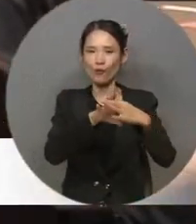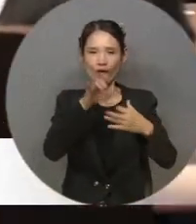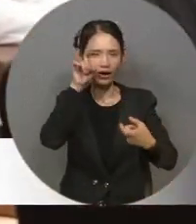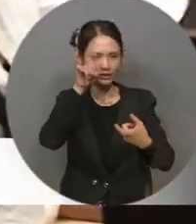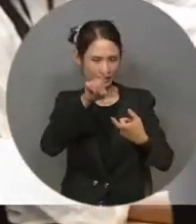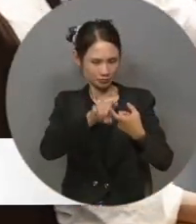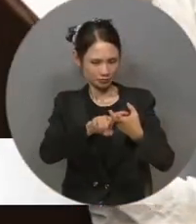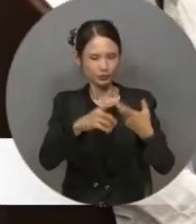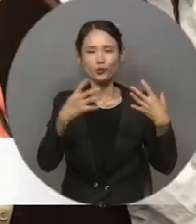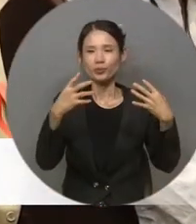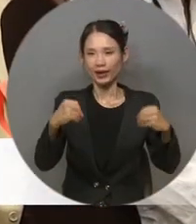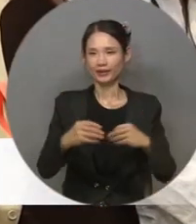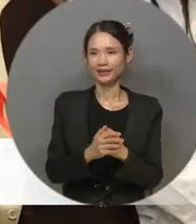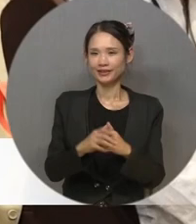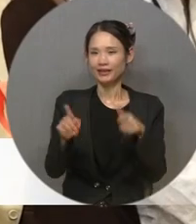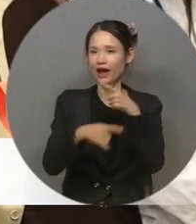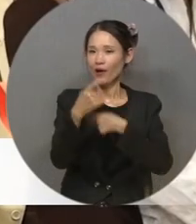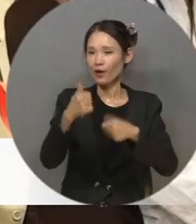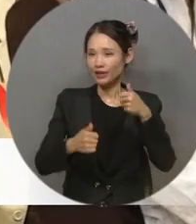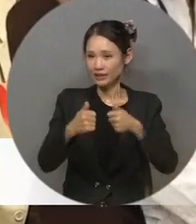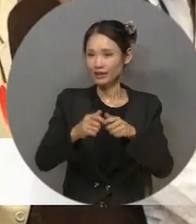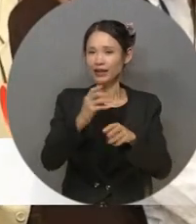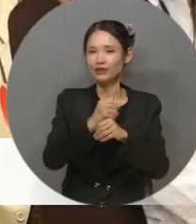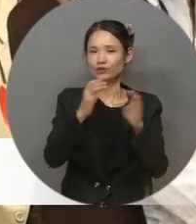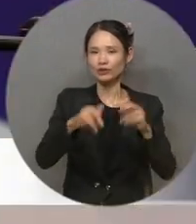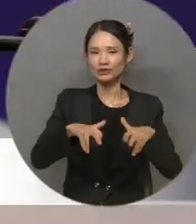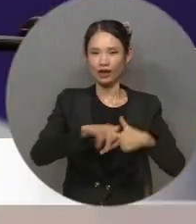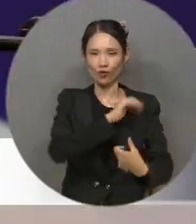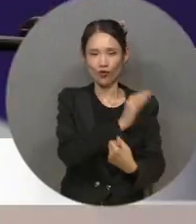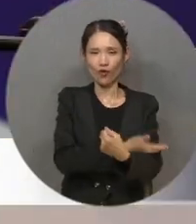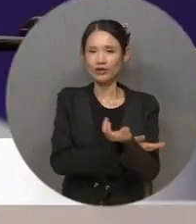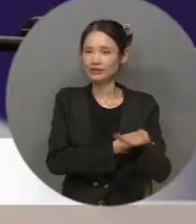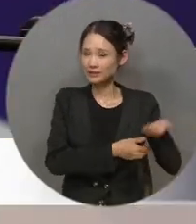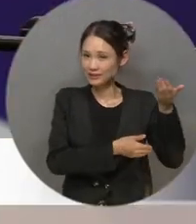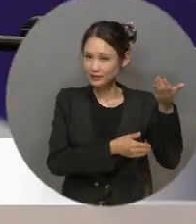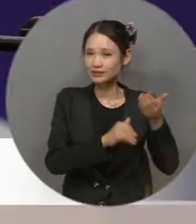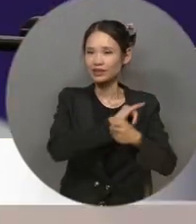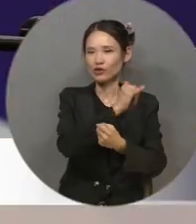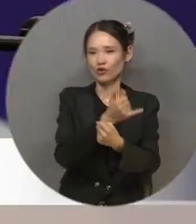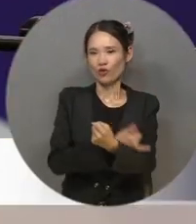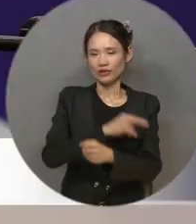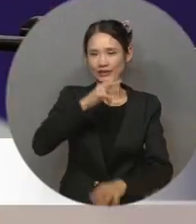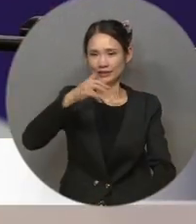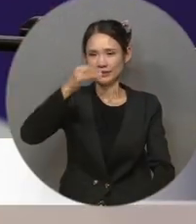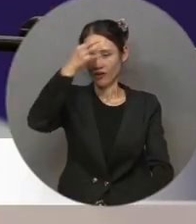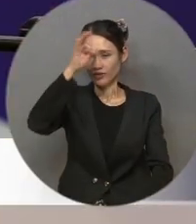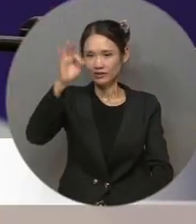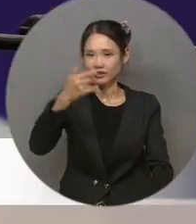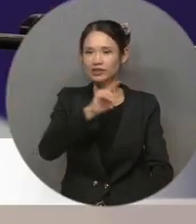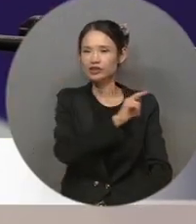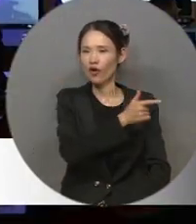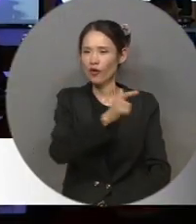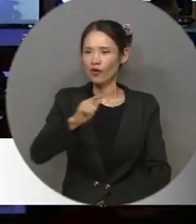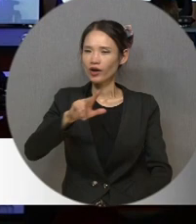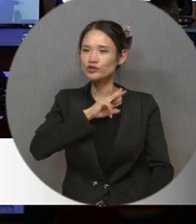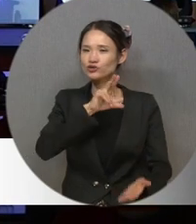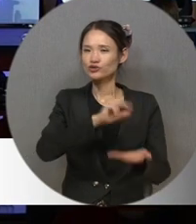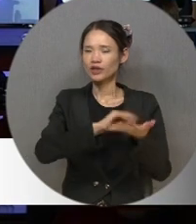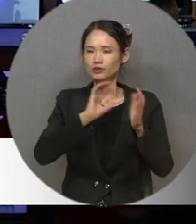이어졌습니다. 대회 기간 장애인 권리 증진과 인권, 디지털 기술 등 다양한 주제에 대한 논의가